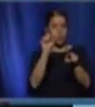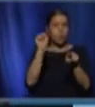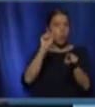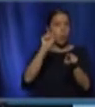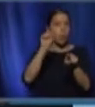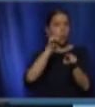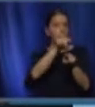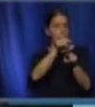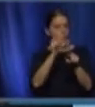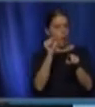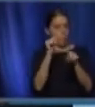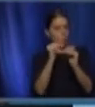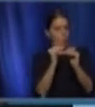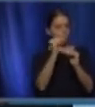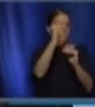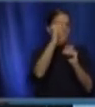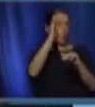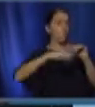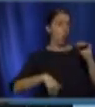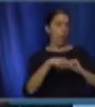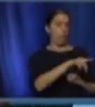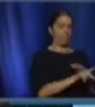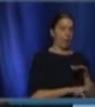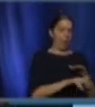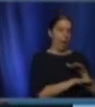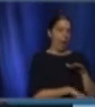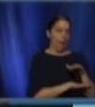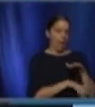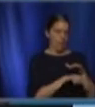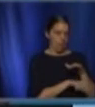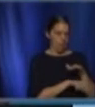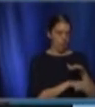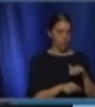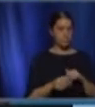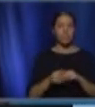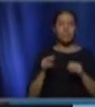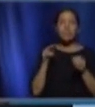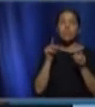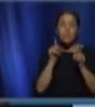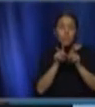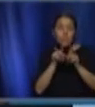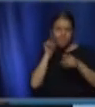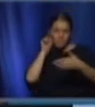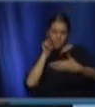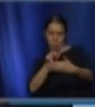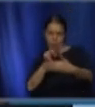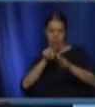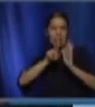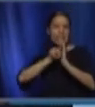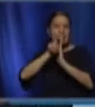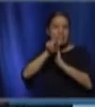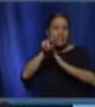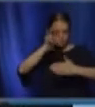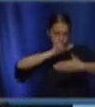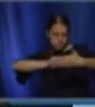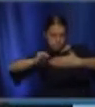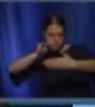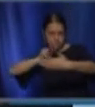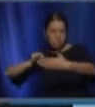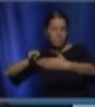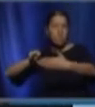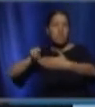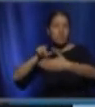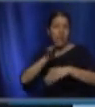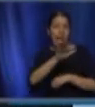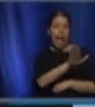on remarque, selon la science, que les enfants qui sont un peu plus vieux sont plus transmetteurs